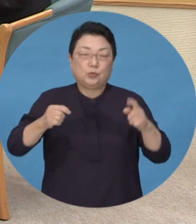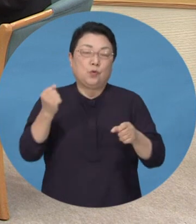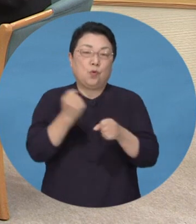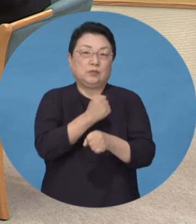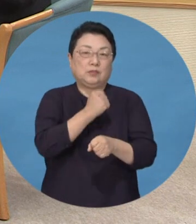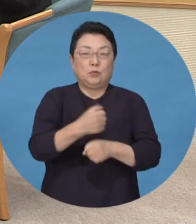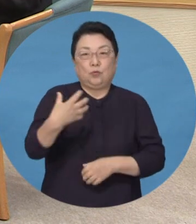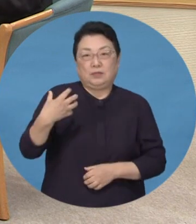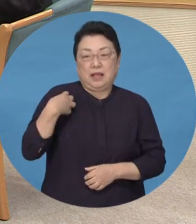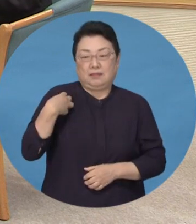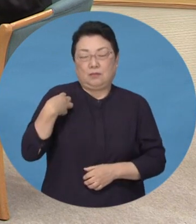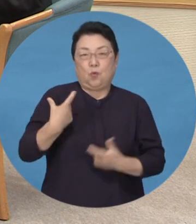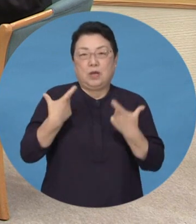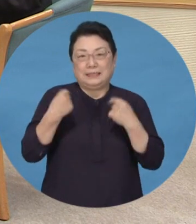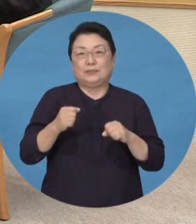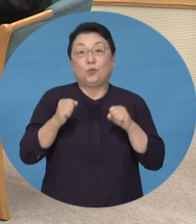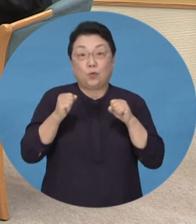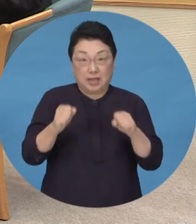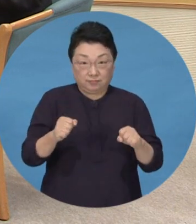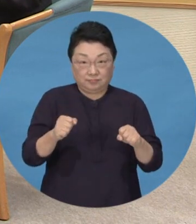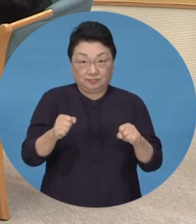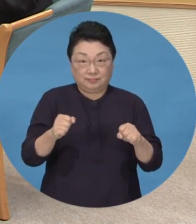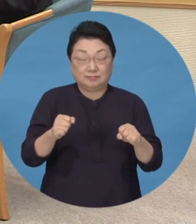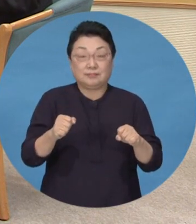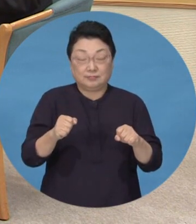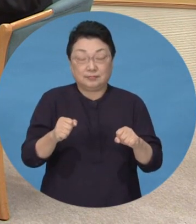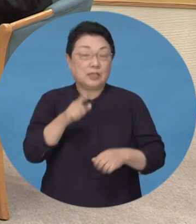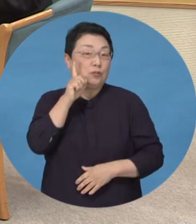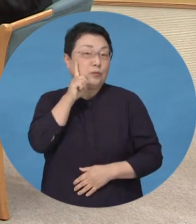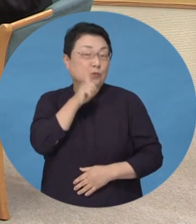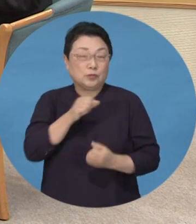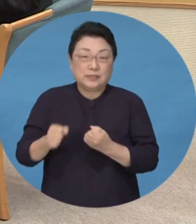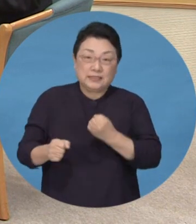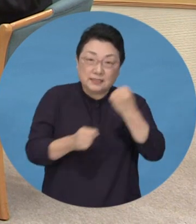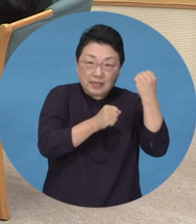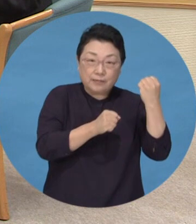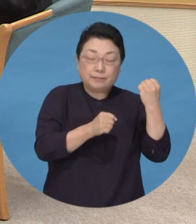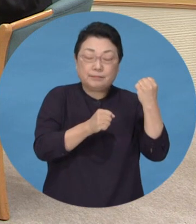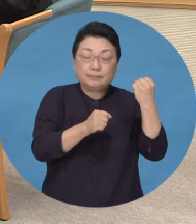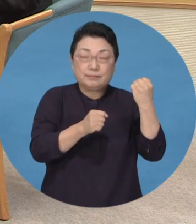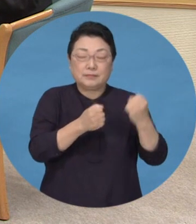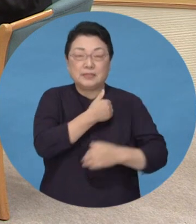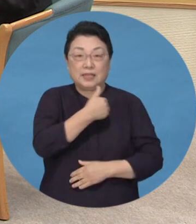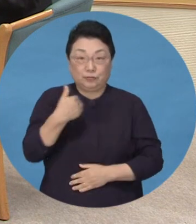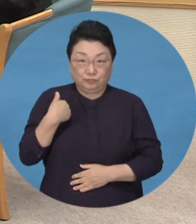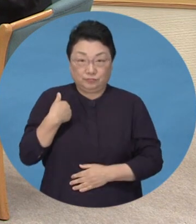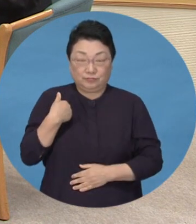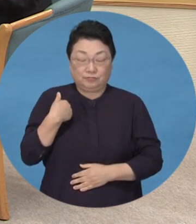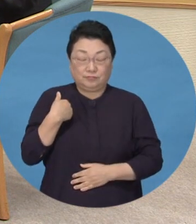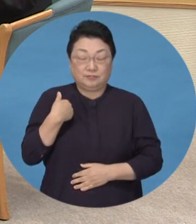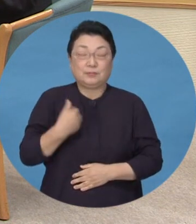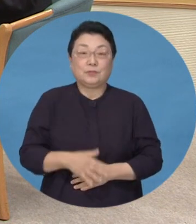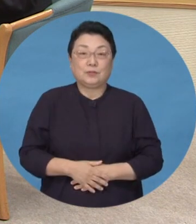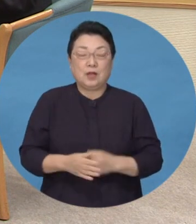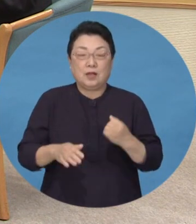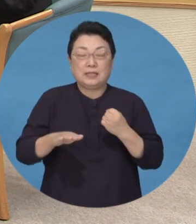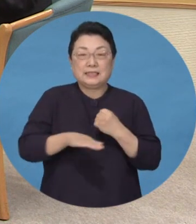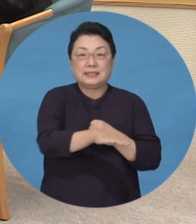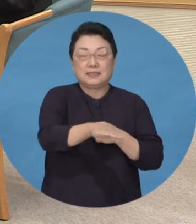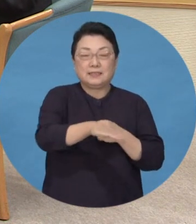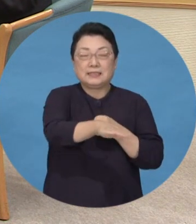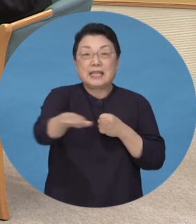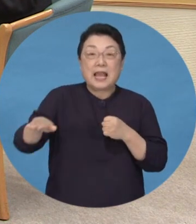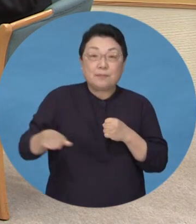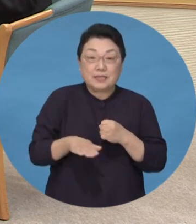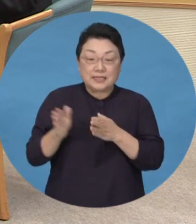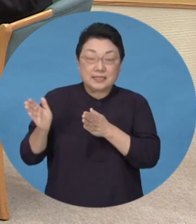しっかりやってスムーズな雛をあのができるための基盤整備これは